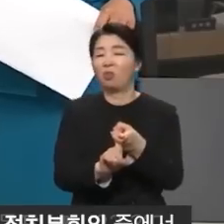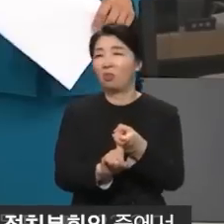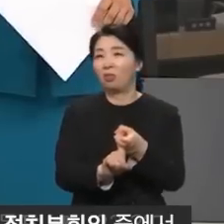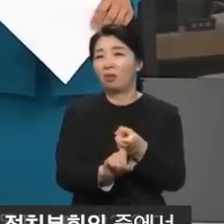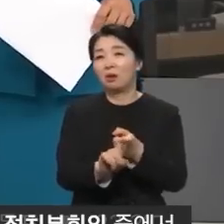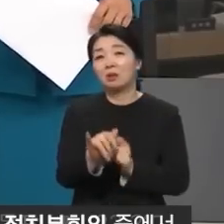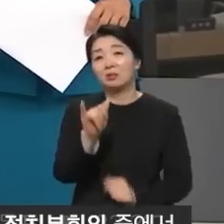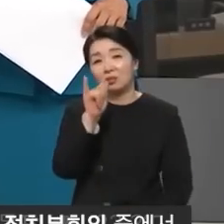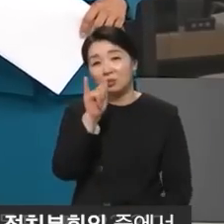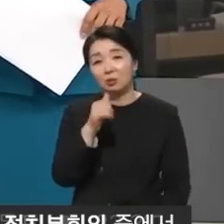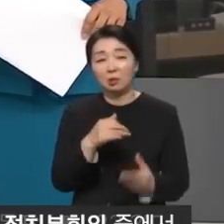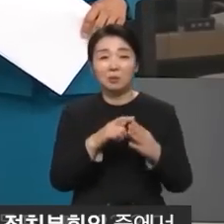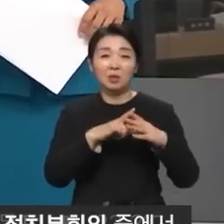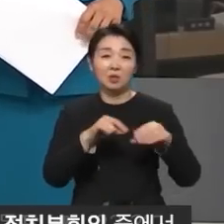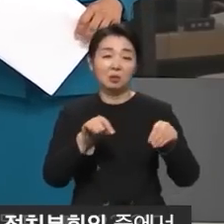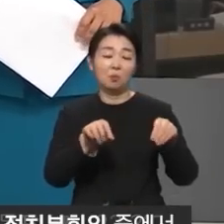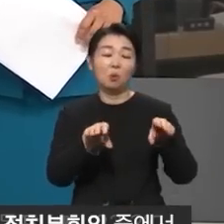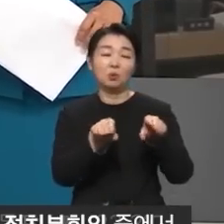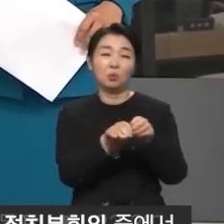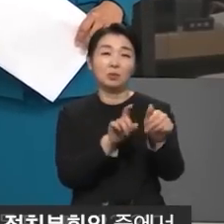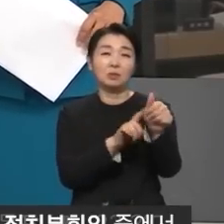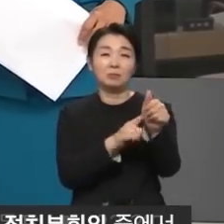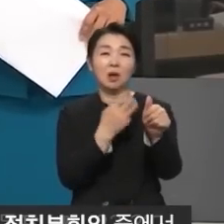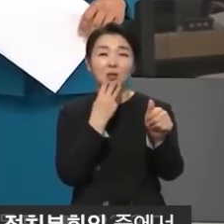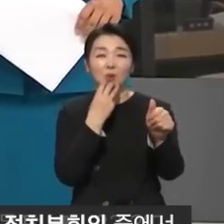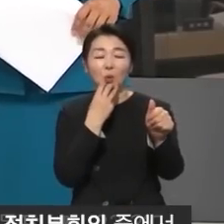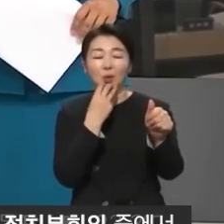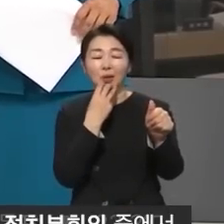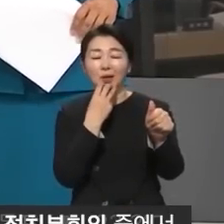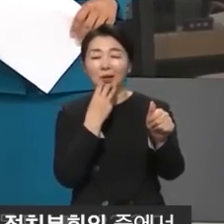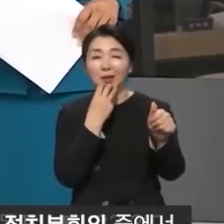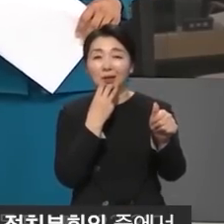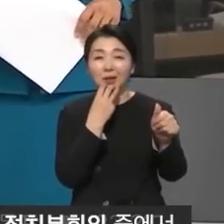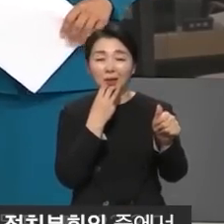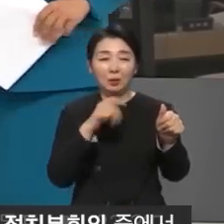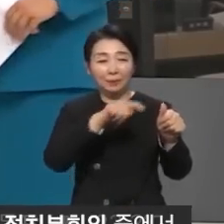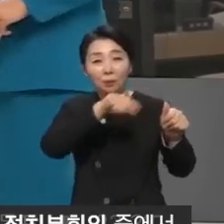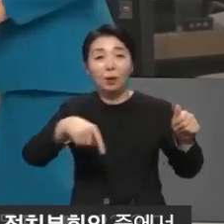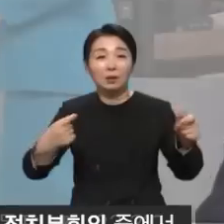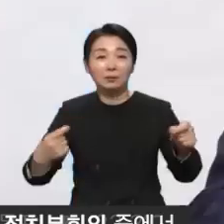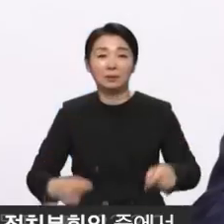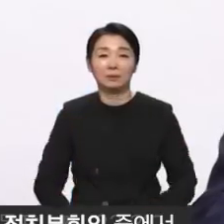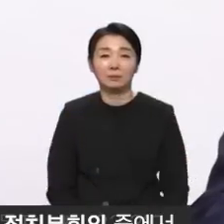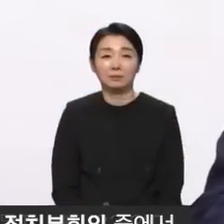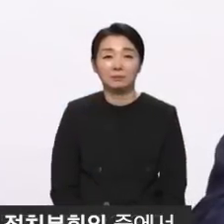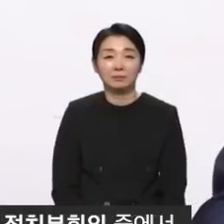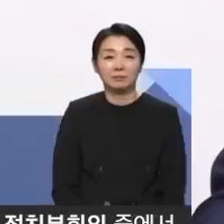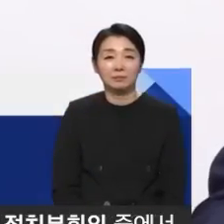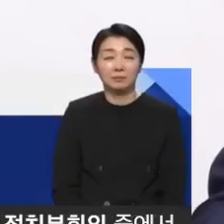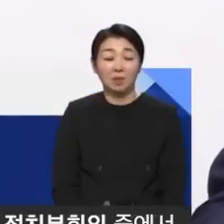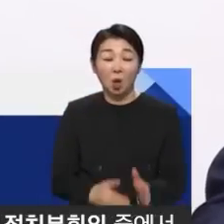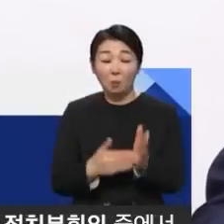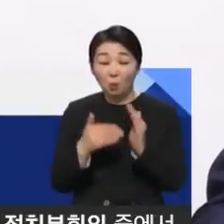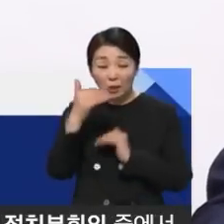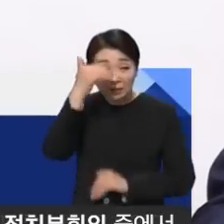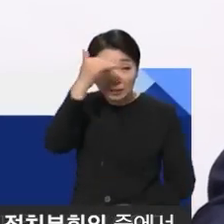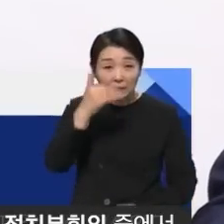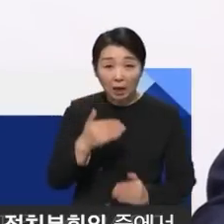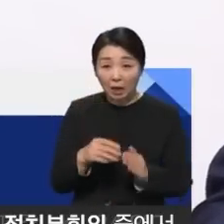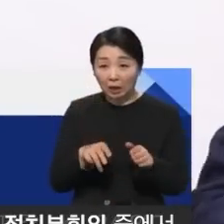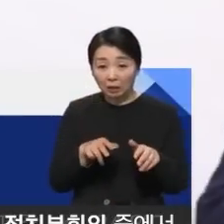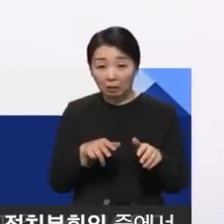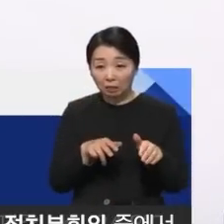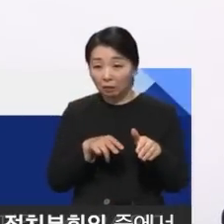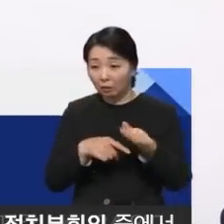있다면서 일본 총리실에 서울 출장소 갔다고 표현했습니다. 몰래 시찰, 도둑 시찰로